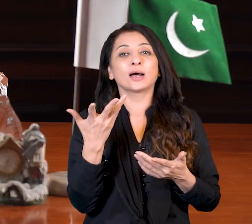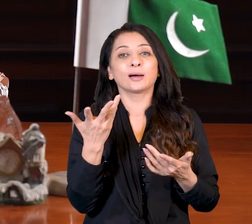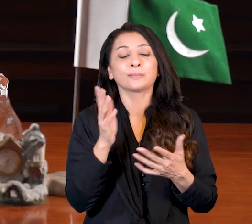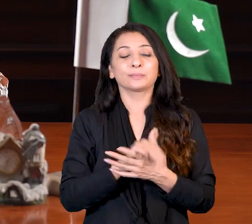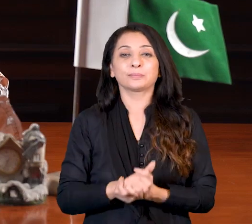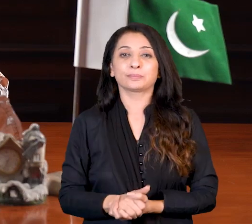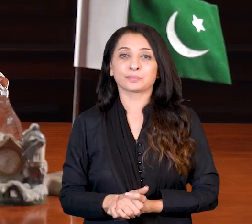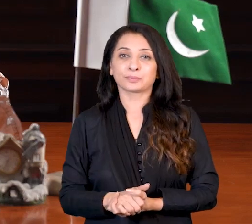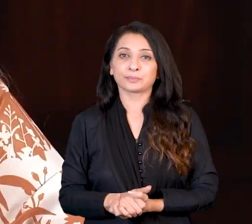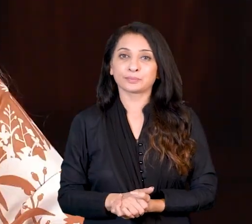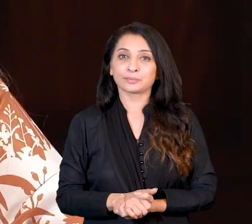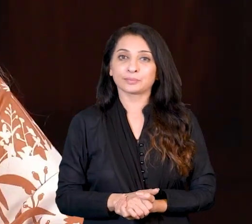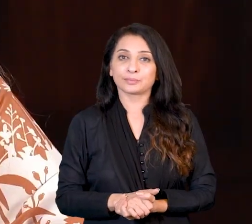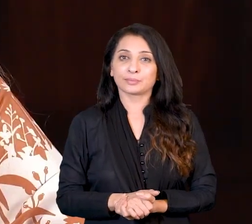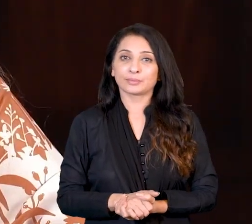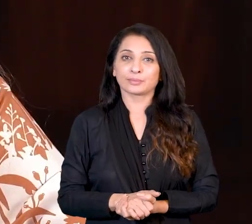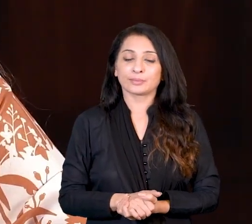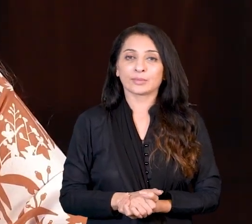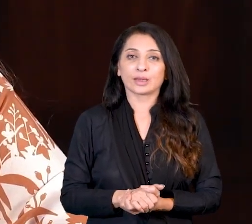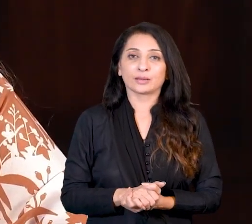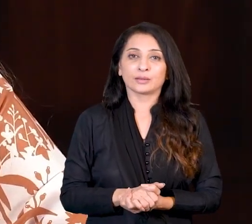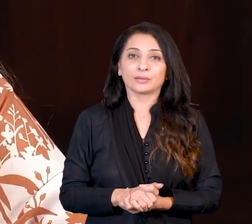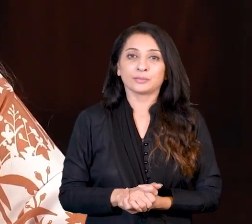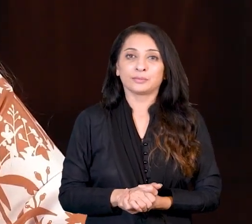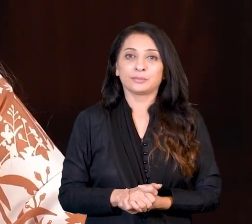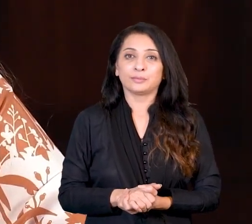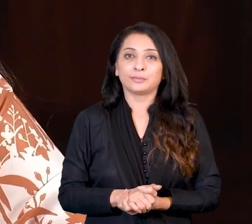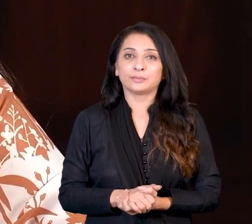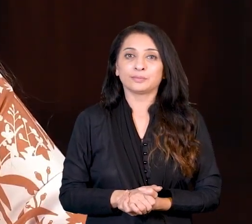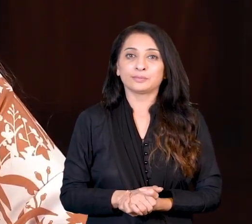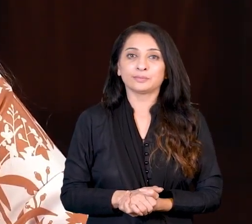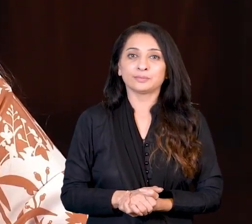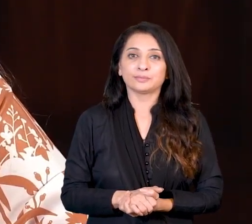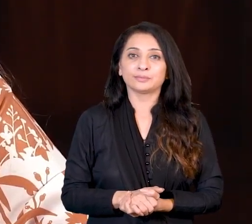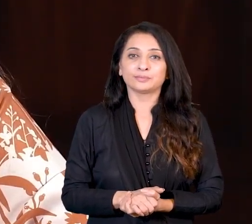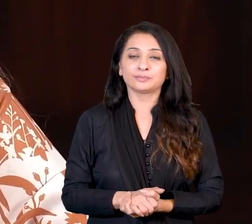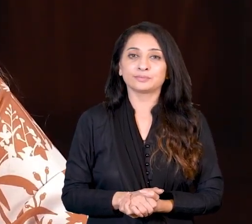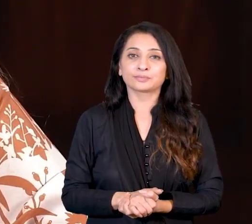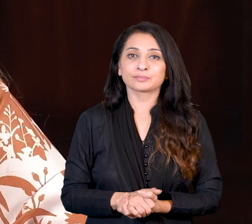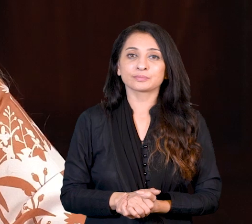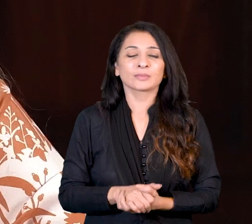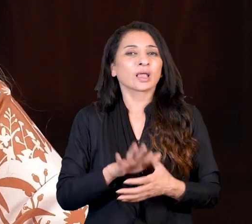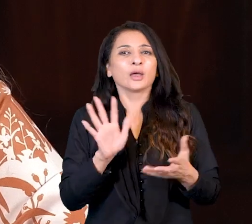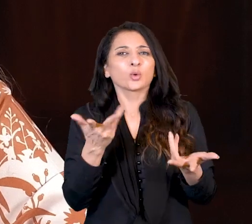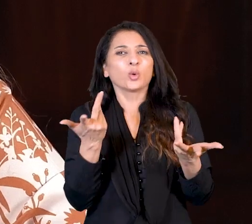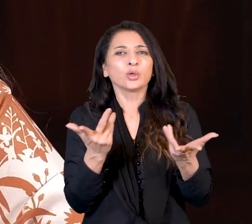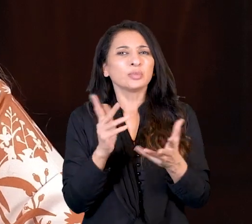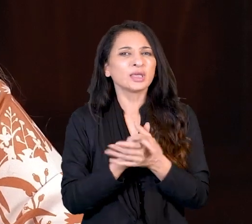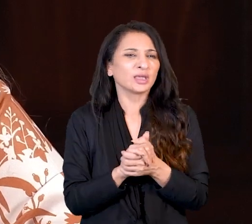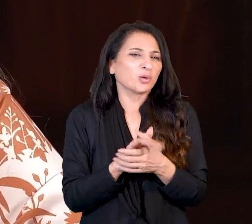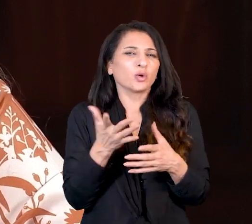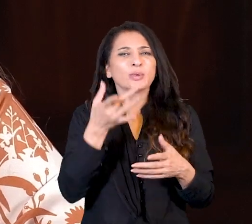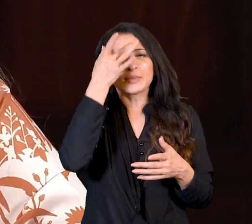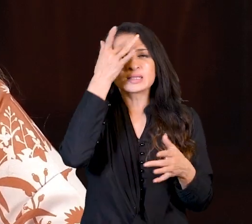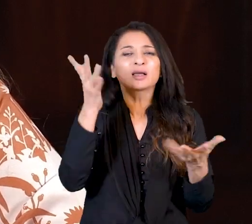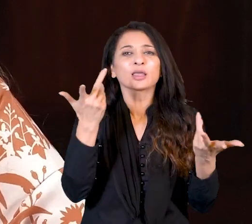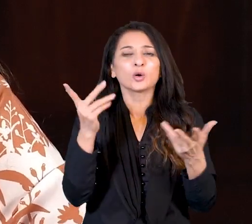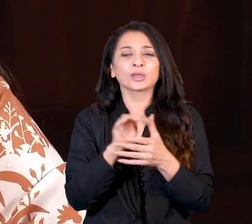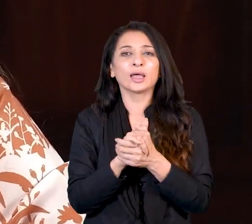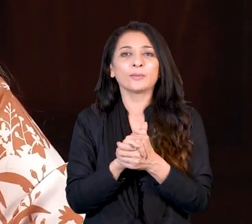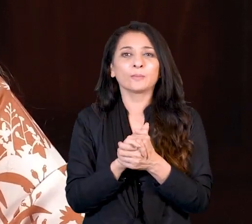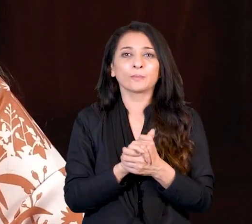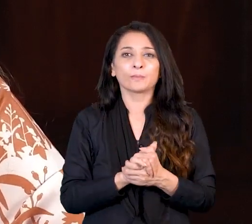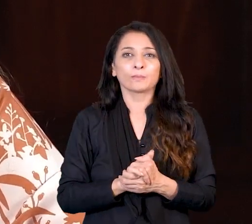जाऊँ। कुछ भाइयों का इशू वो होता है कि प्री मैच्योर हेयर लॉस आजकल